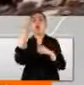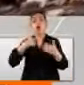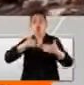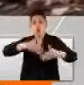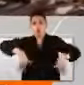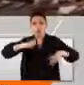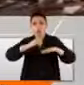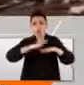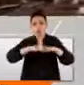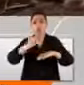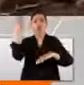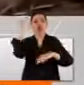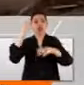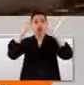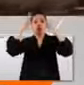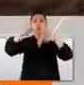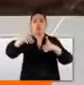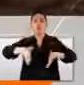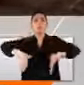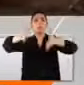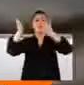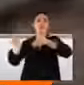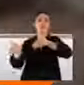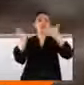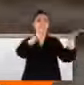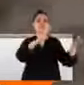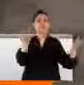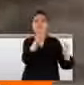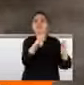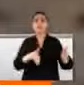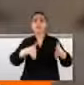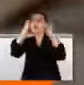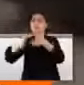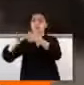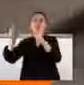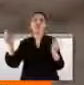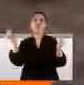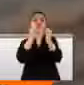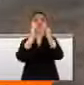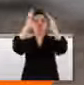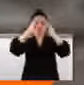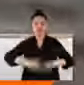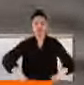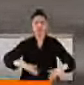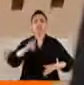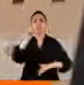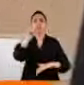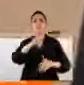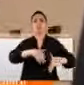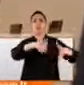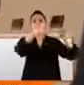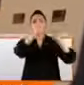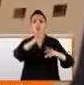yıkarken arka kolon kırık olduğu için bina bir anda ters döndü ve binanın üzerine devrildi. Neyse ki yıkılan binanın üzerine devrildiği Nafi Cemal